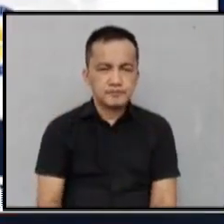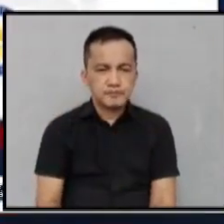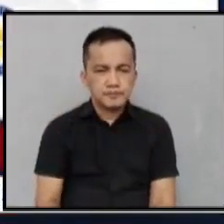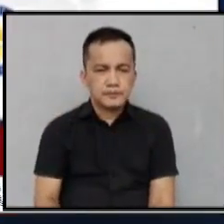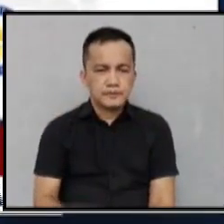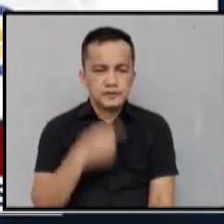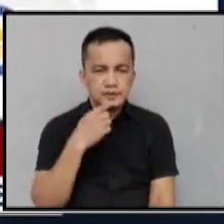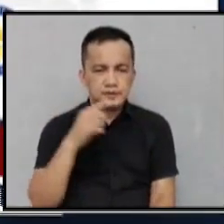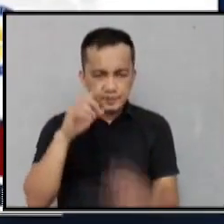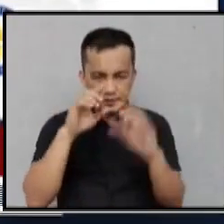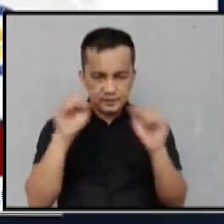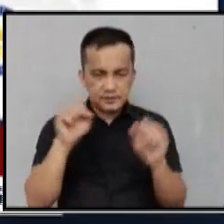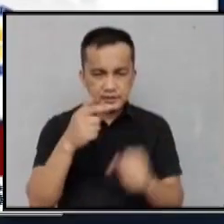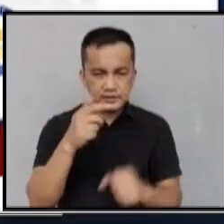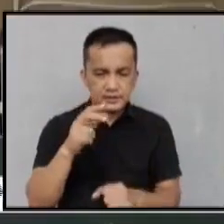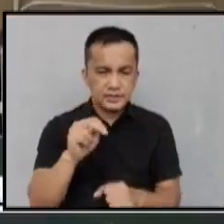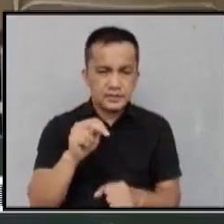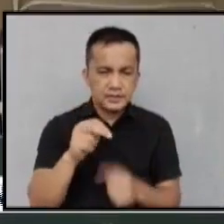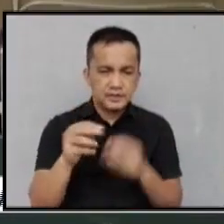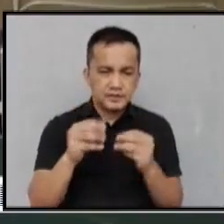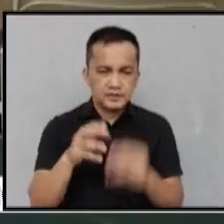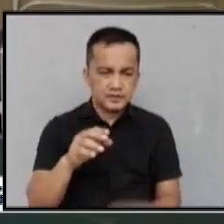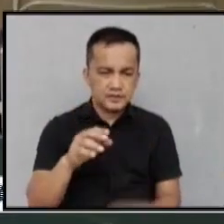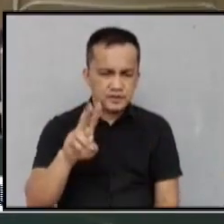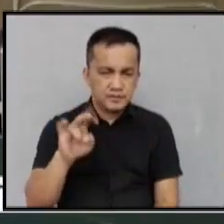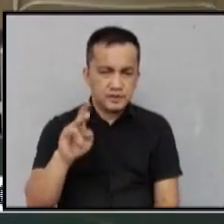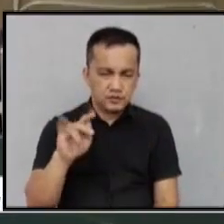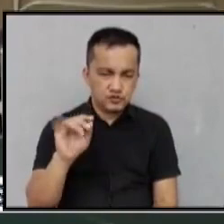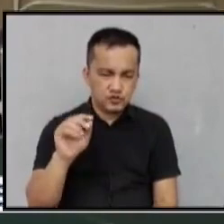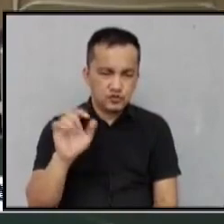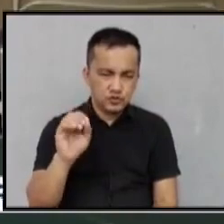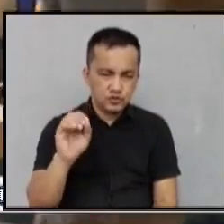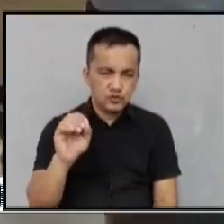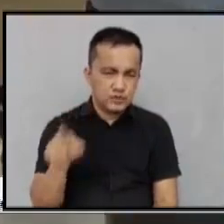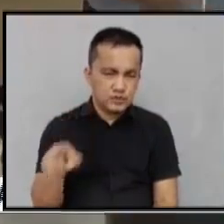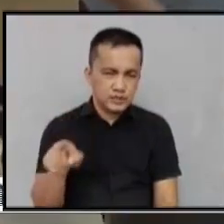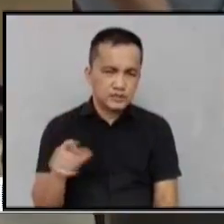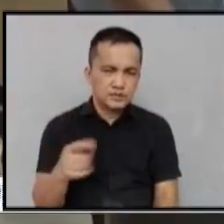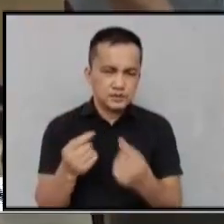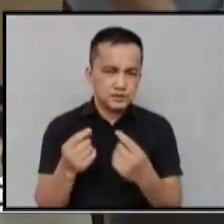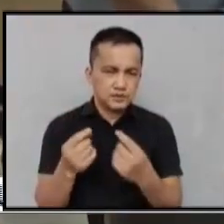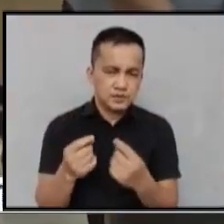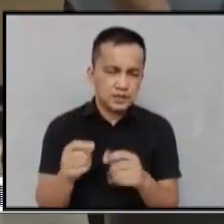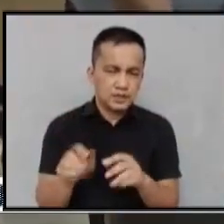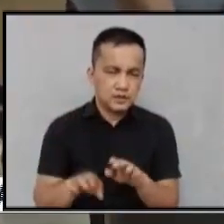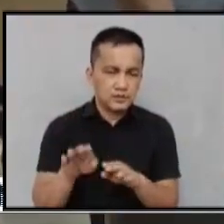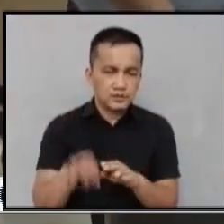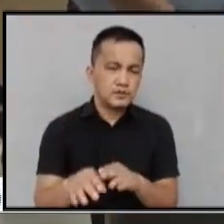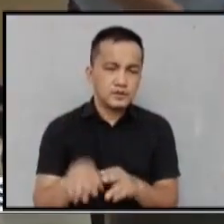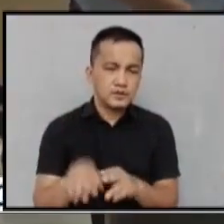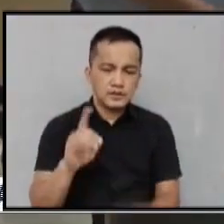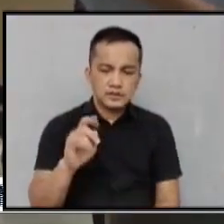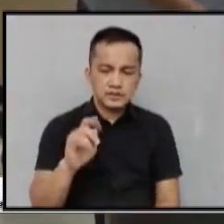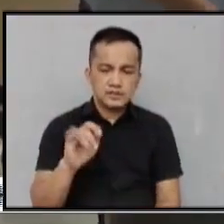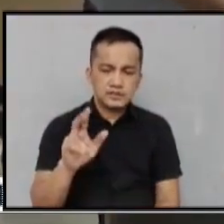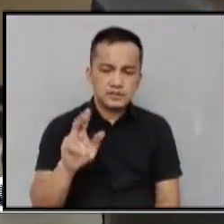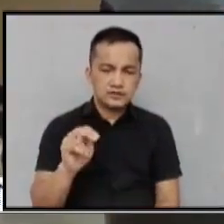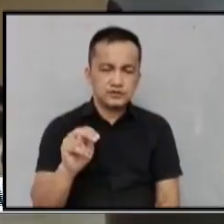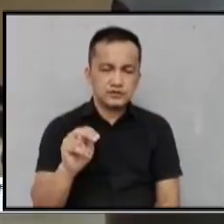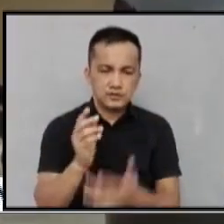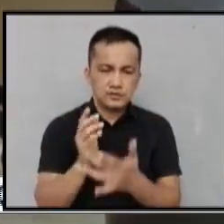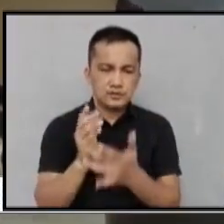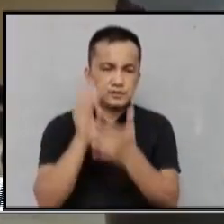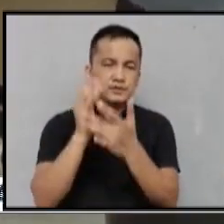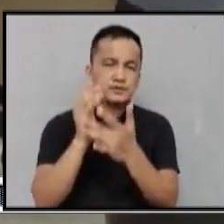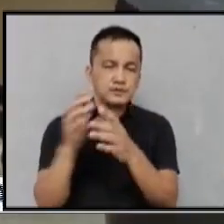at General Manager Arnulfo Wick Veloso na isa sa mga ginagawa nilang hakbang ay ang digitization ng ahensya. Tuloy